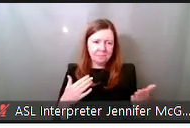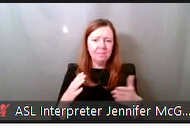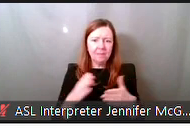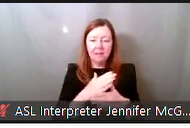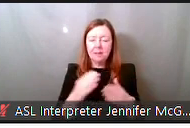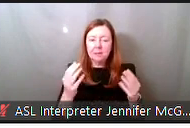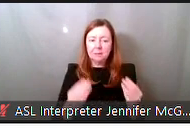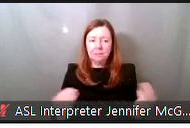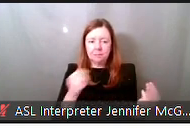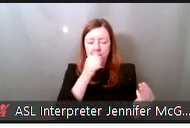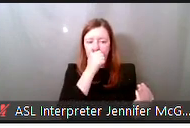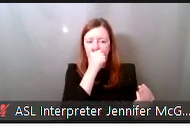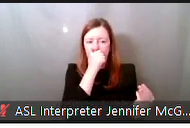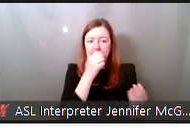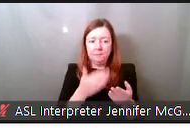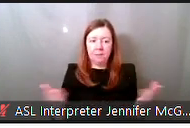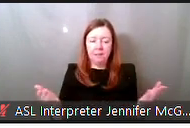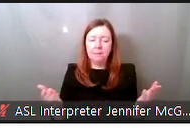utility@usefax.org。